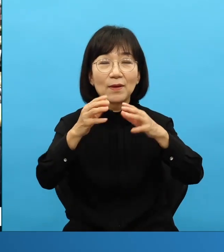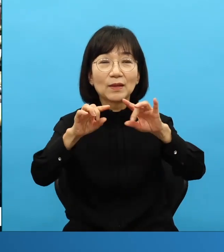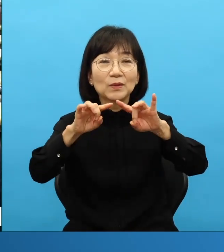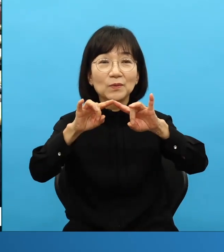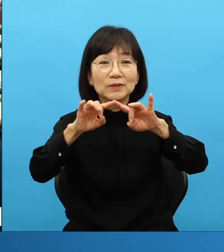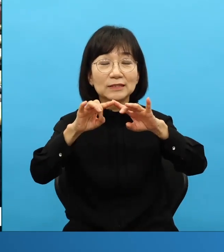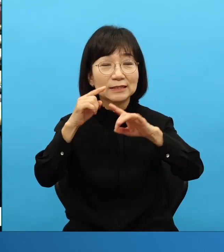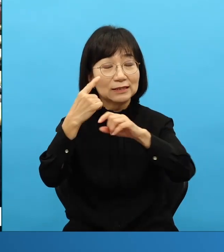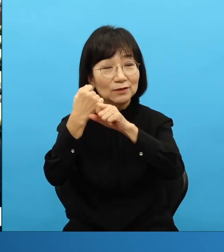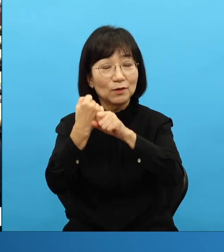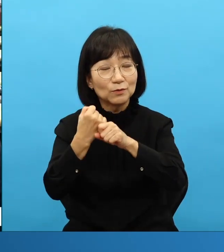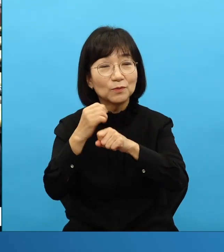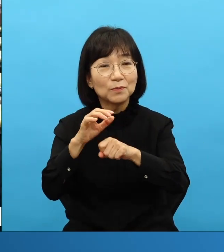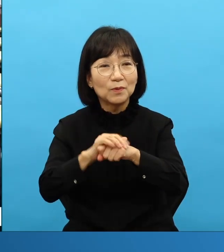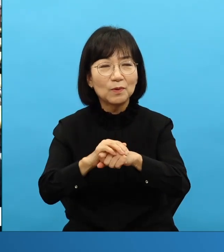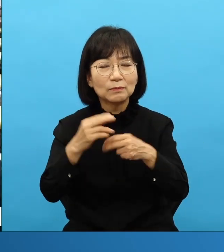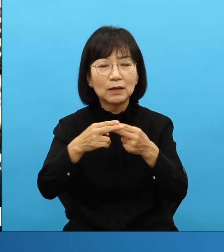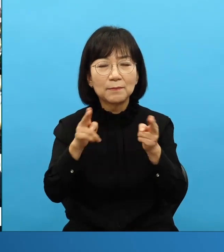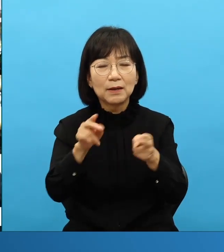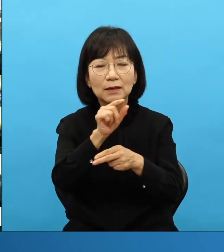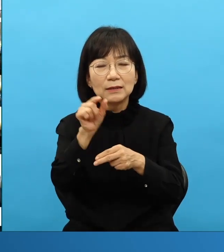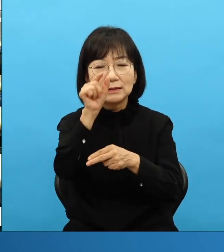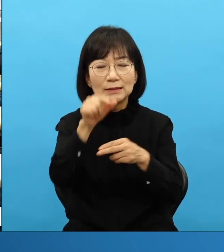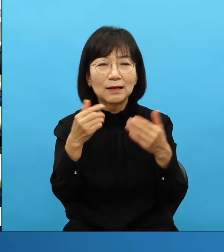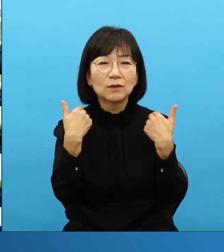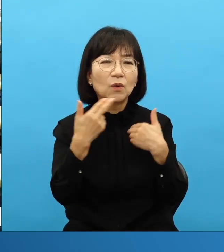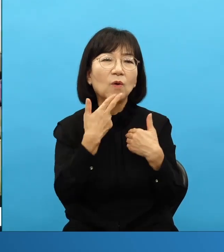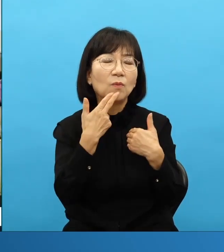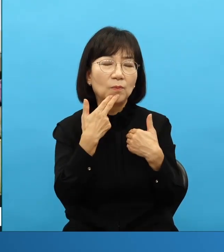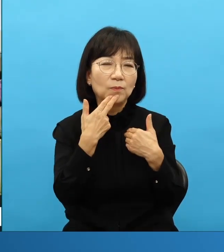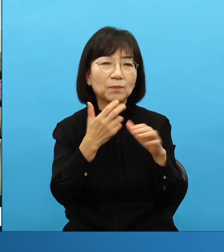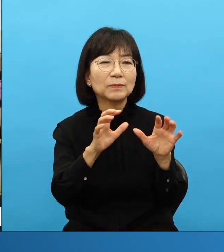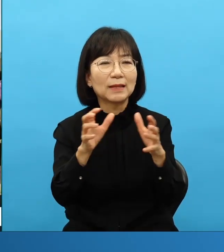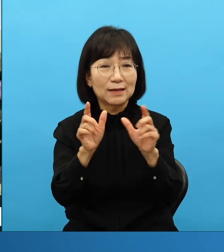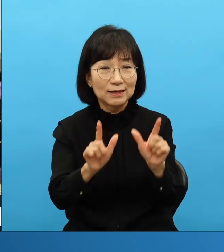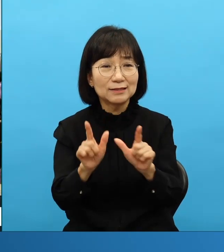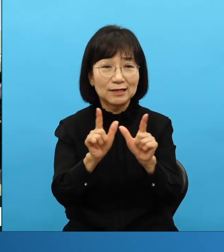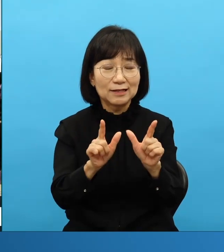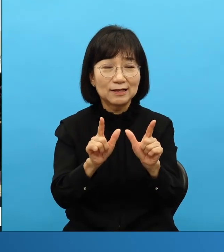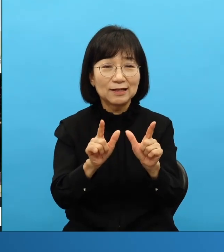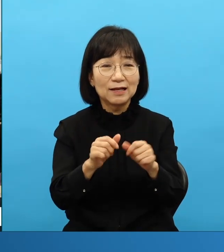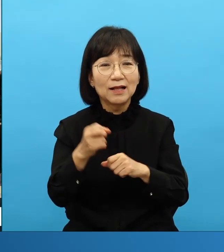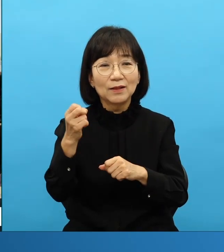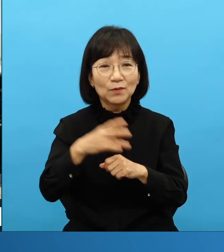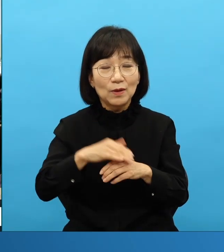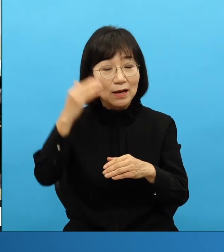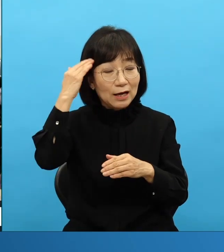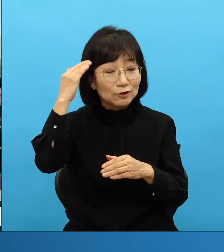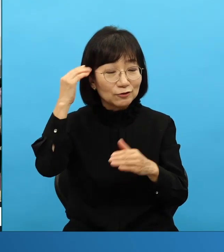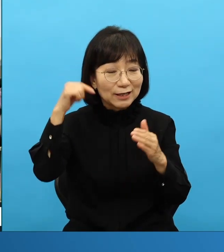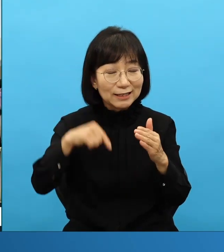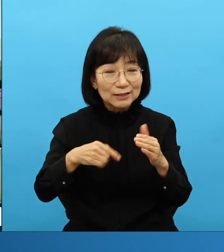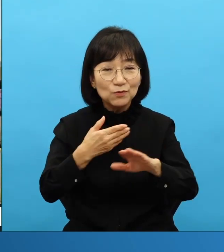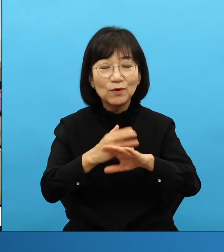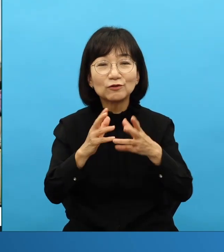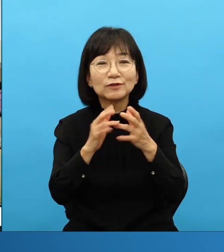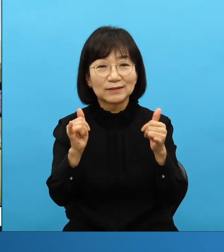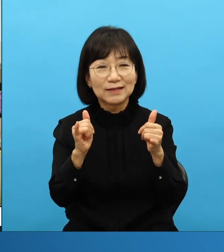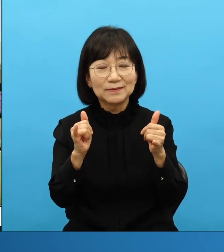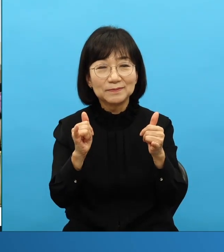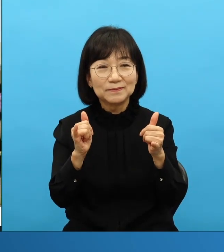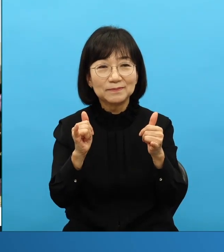해외통신연구원은 다락방 신학교가 없는 국가에 거주하는 지원자 또는 국내에 거주하는 다민족 제자를 대상으로